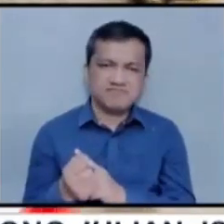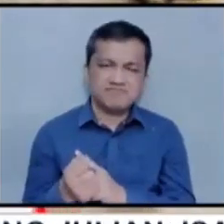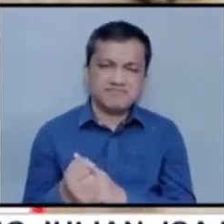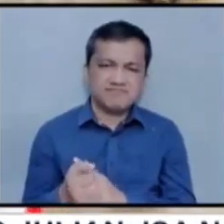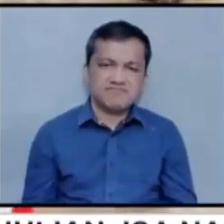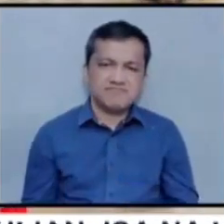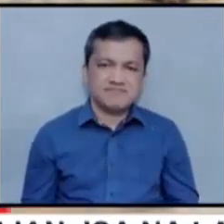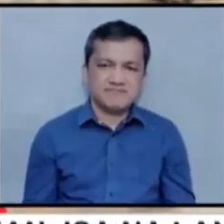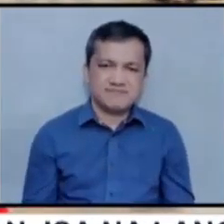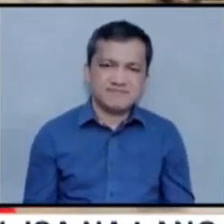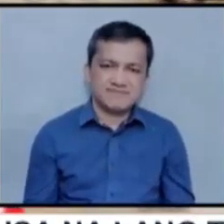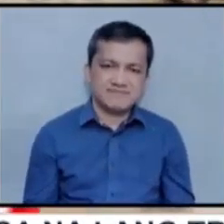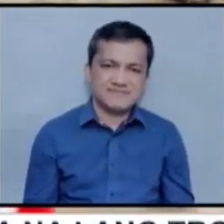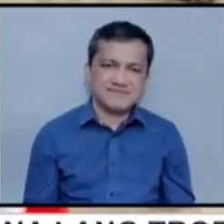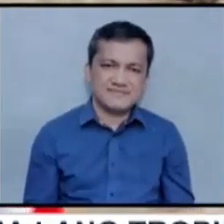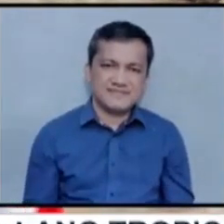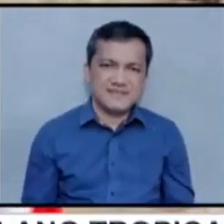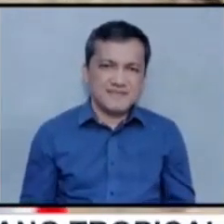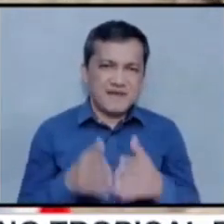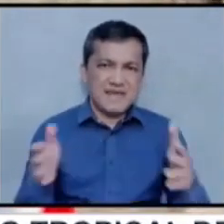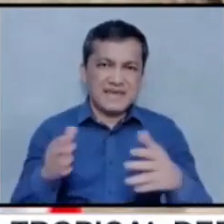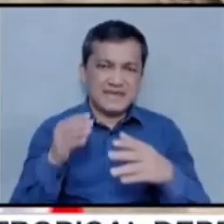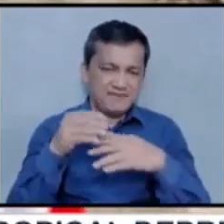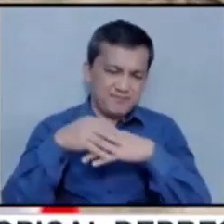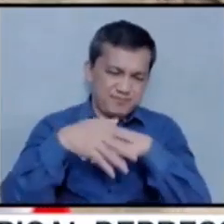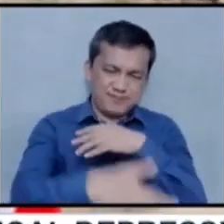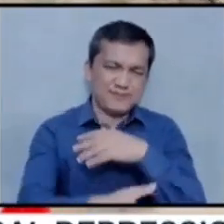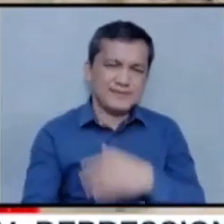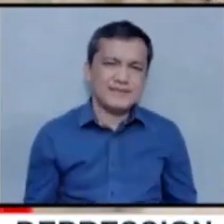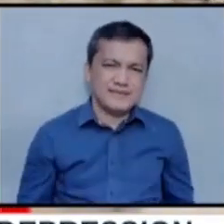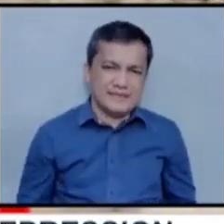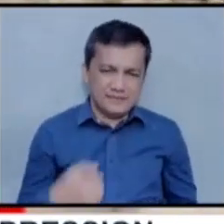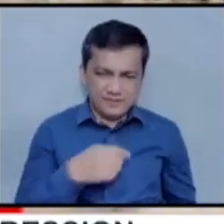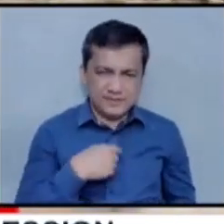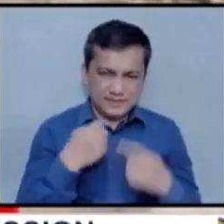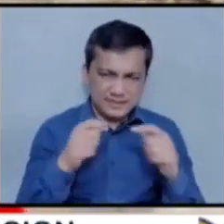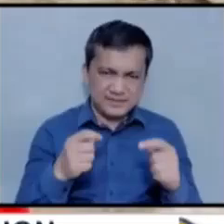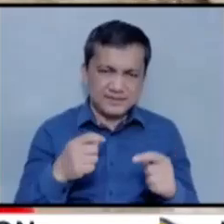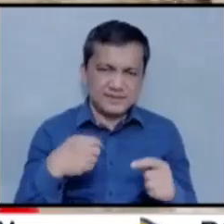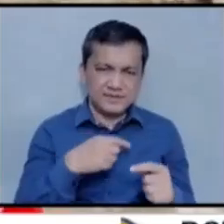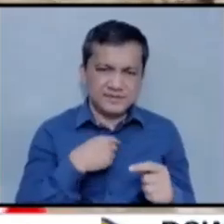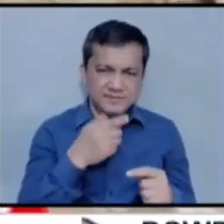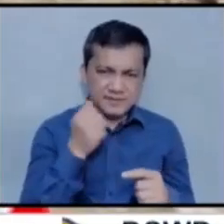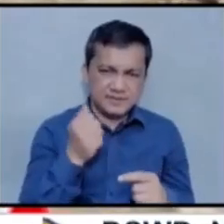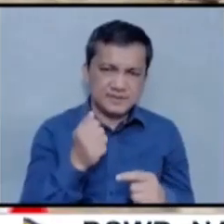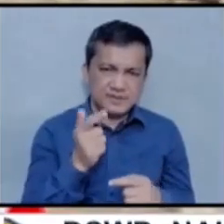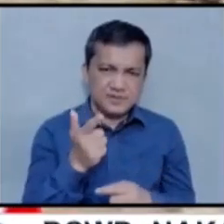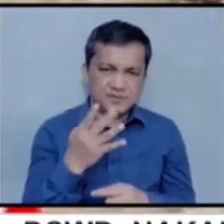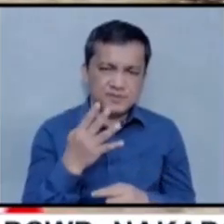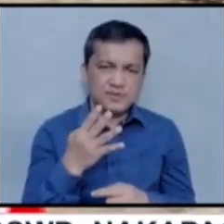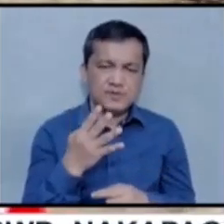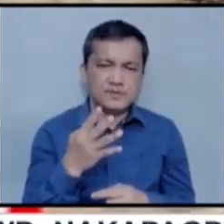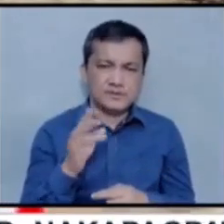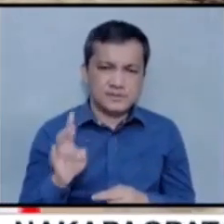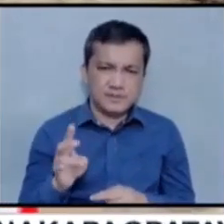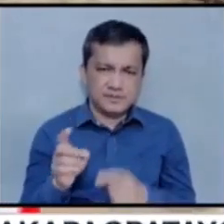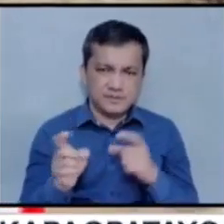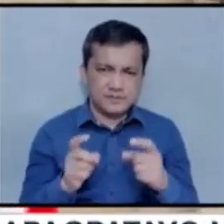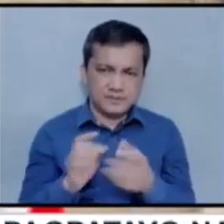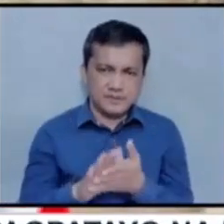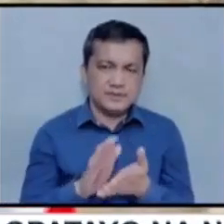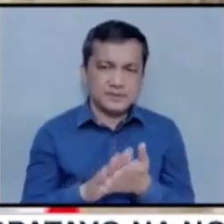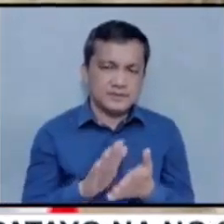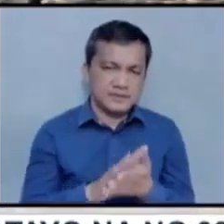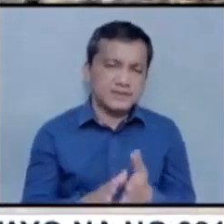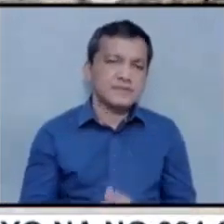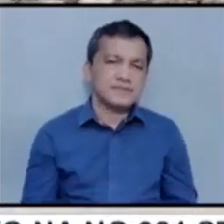medyo malaki yung volume, no? We'll try our best to 24/7 yung ano natin operation sa clearing